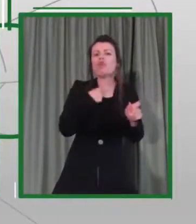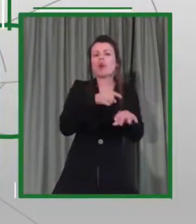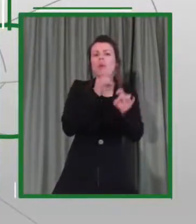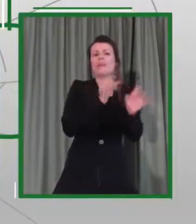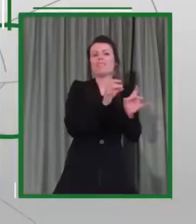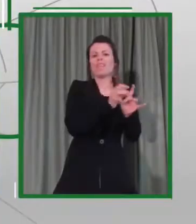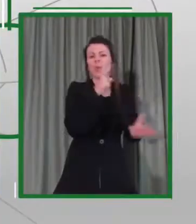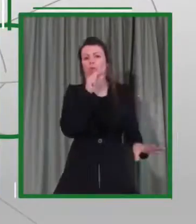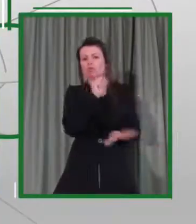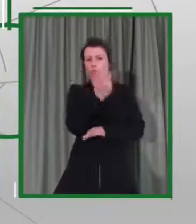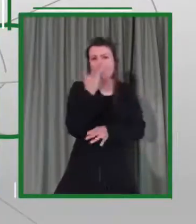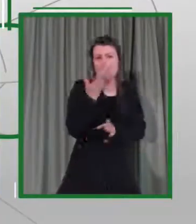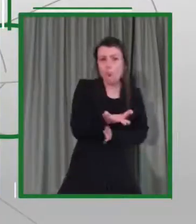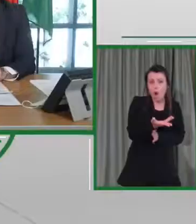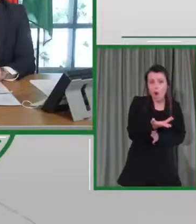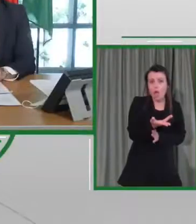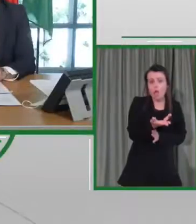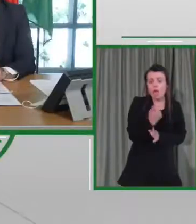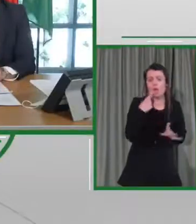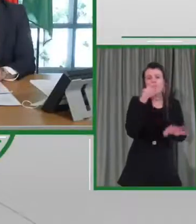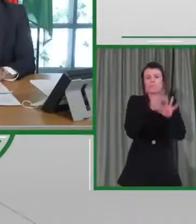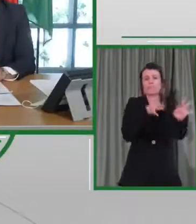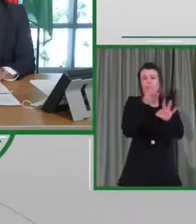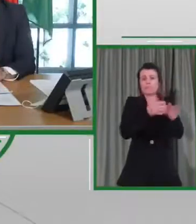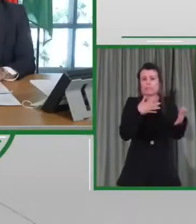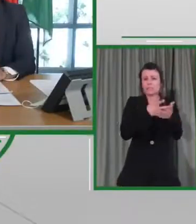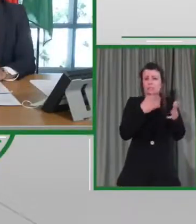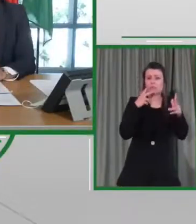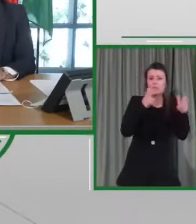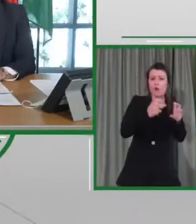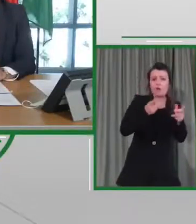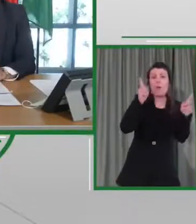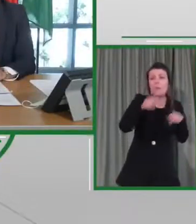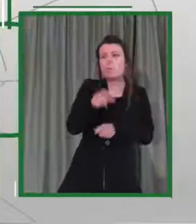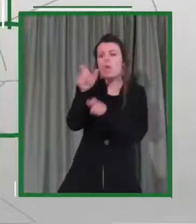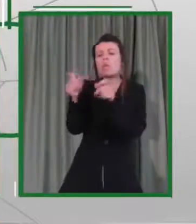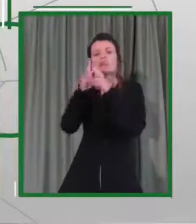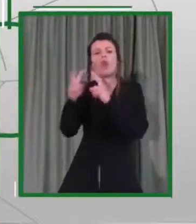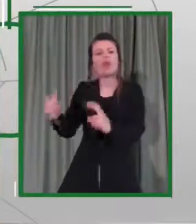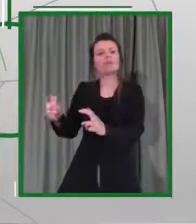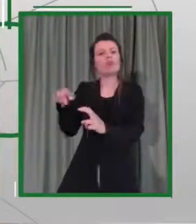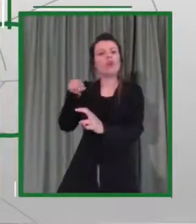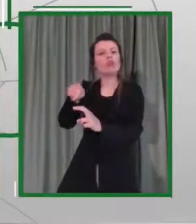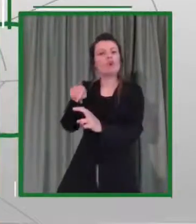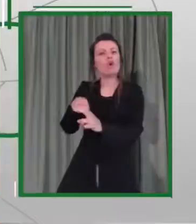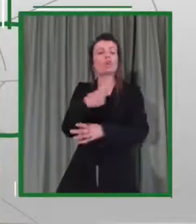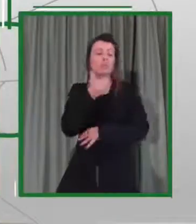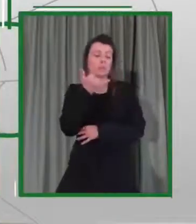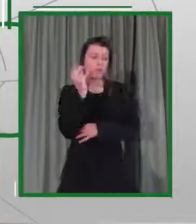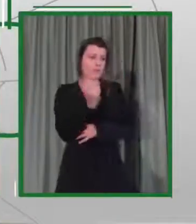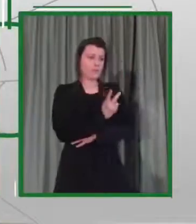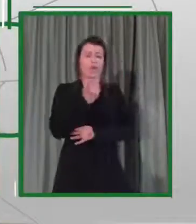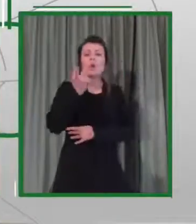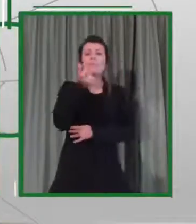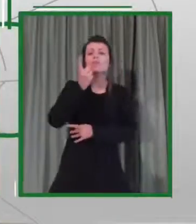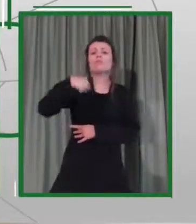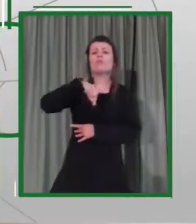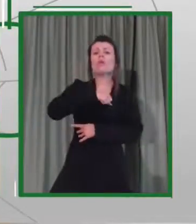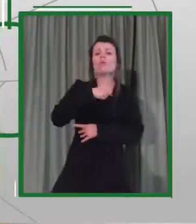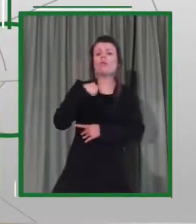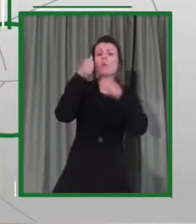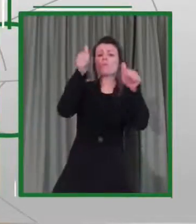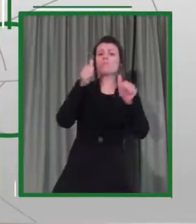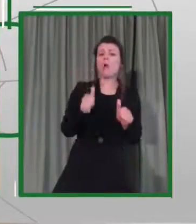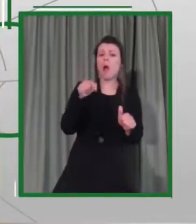ricercatori. Sì, esatto, perché questo bando va ad aiutare un lavoro di lunga data.